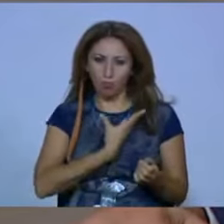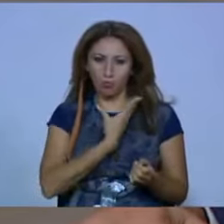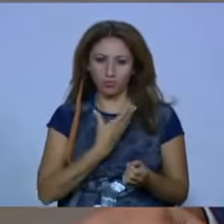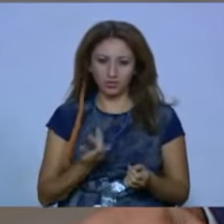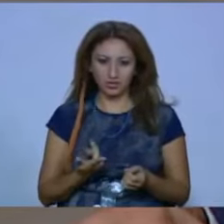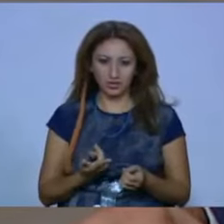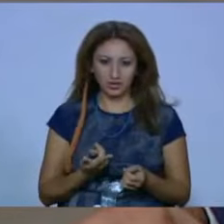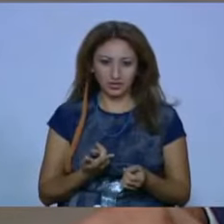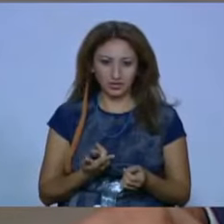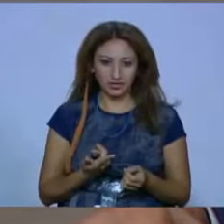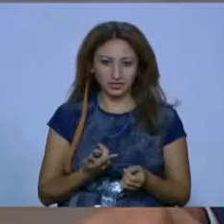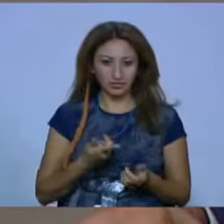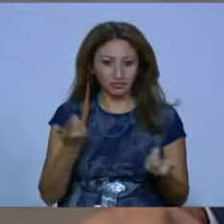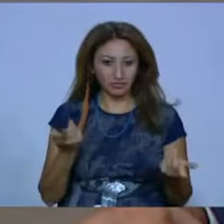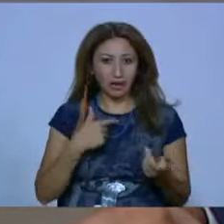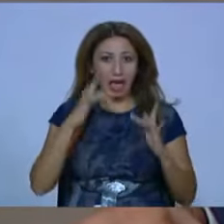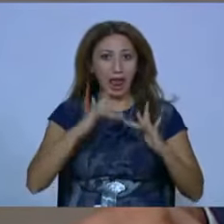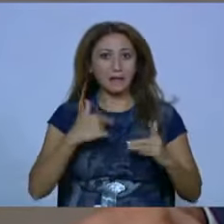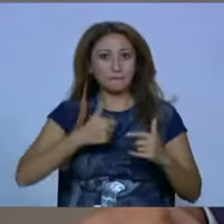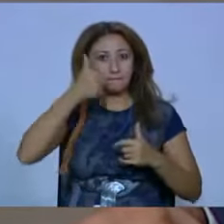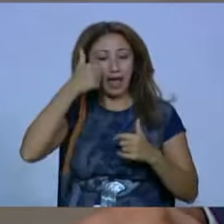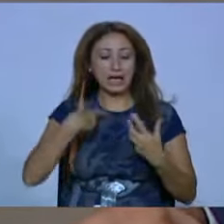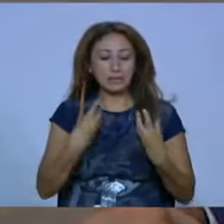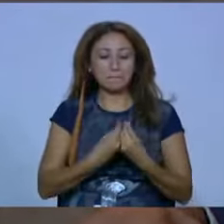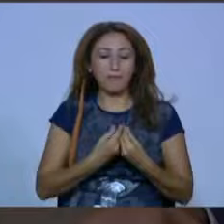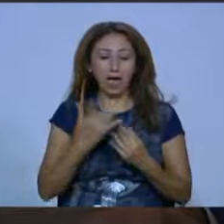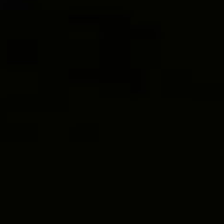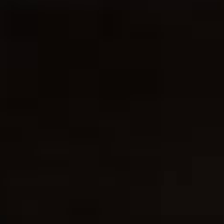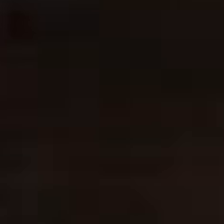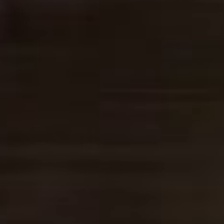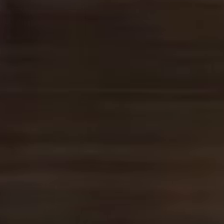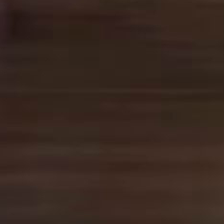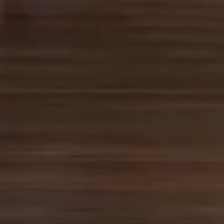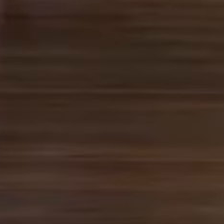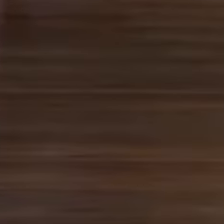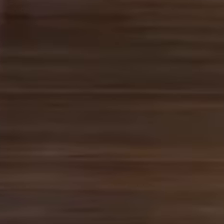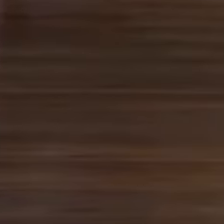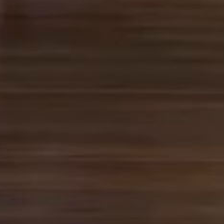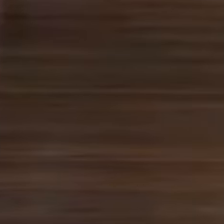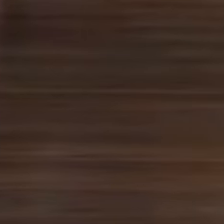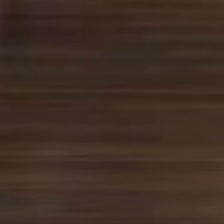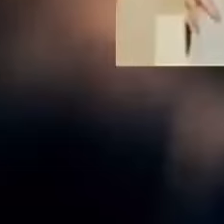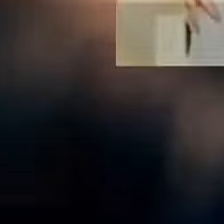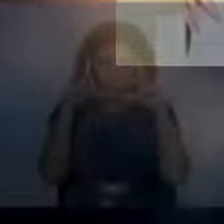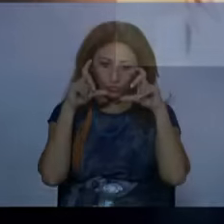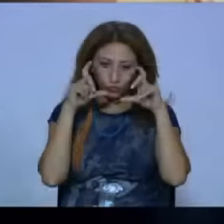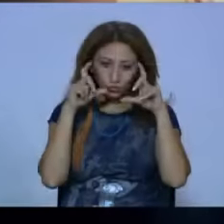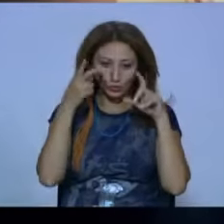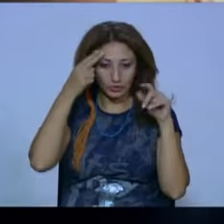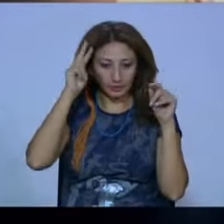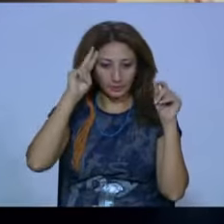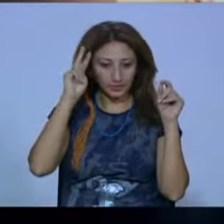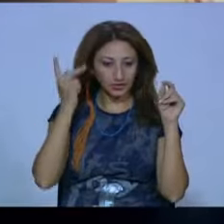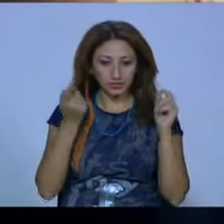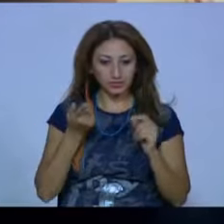ايه ده وانت رايح للعيال دي انت ما تيجي تقعد معايا. فكان هو يحس. شوف الصوره دي فيها كمين. في الصوره فيها مين؟ الله يرحمه